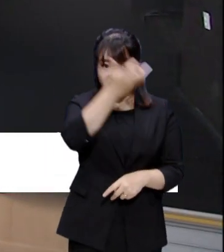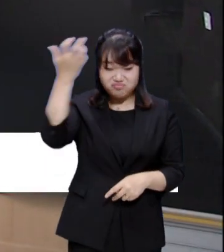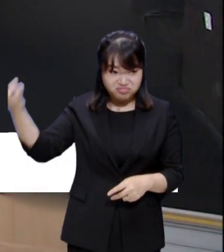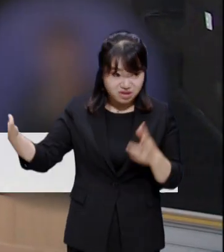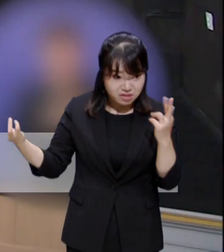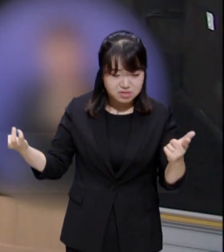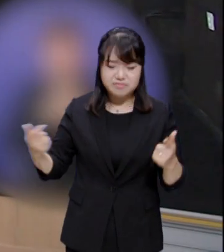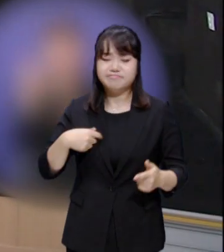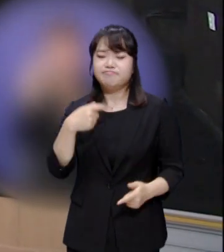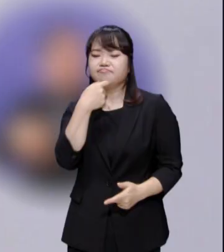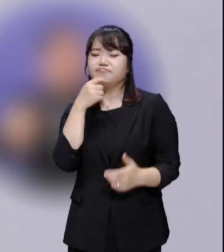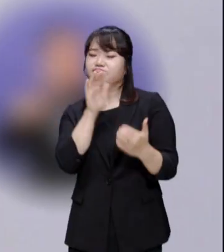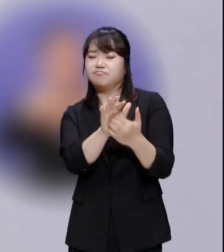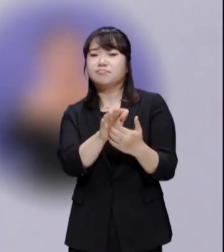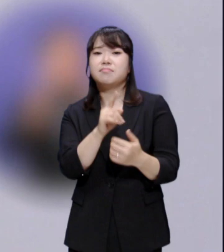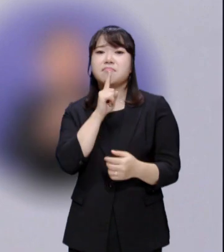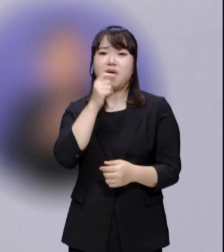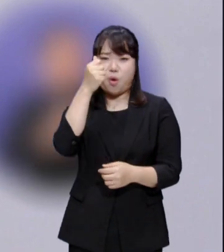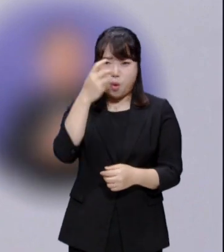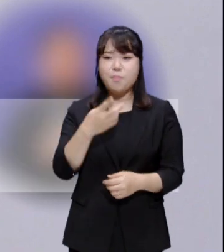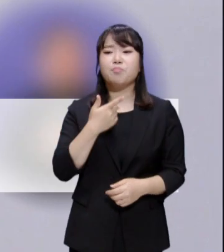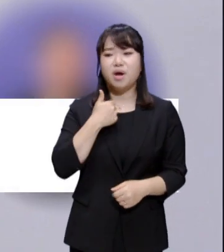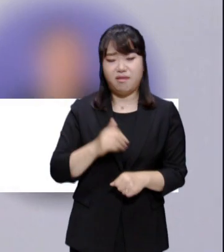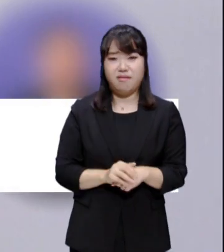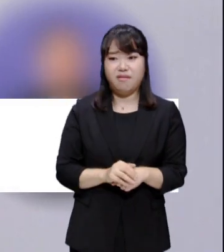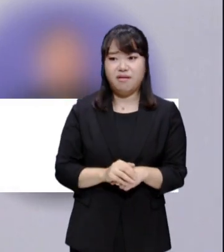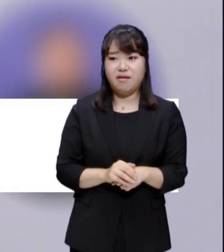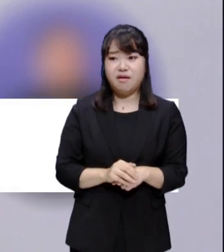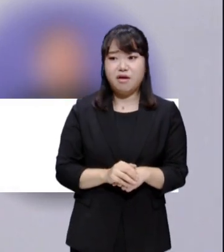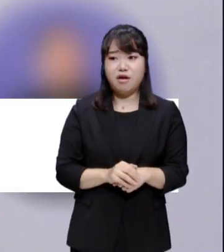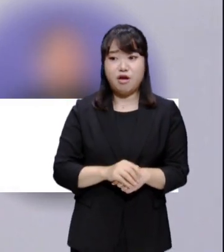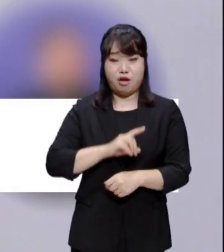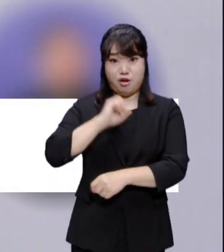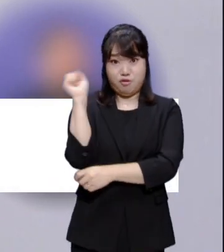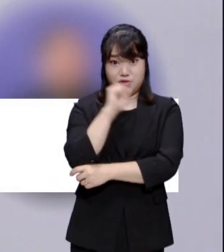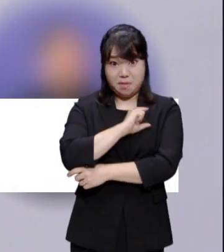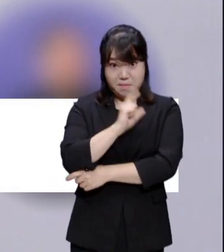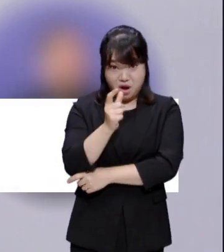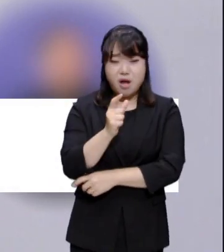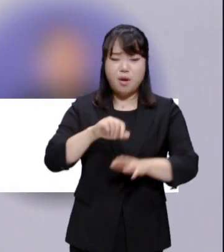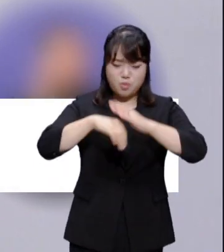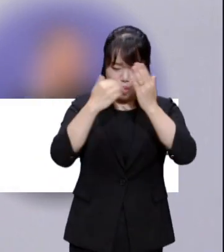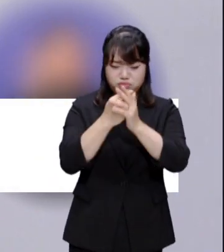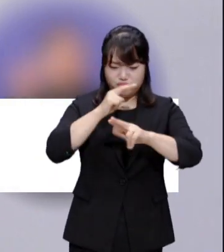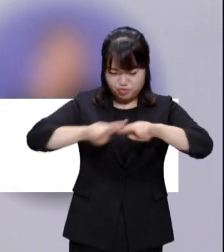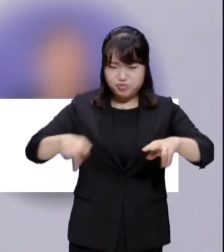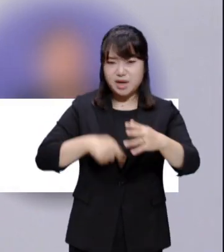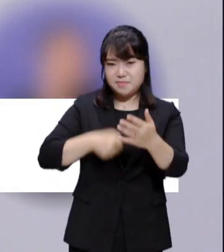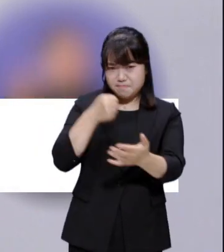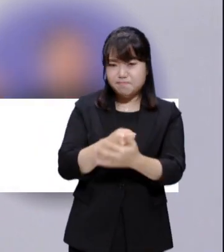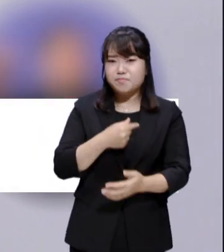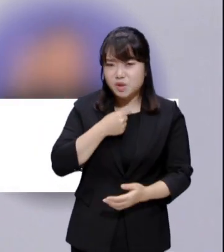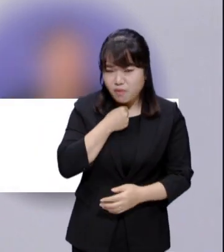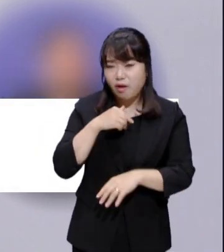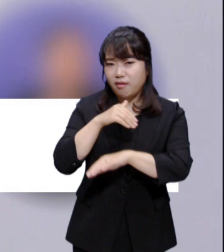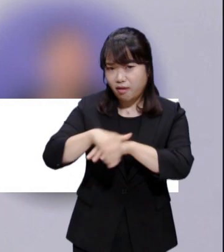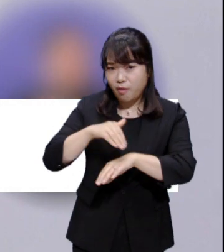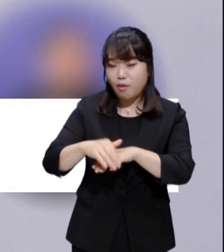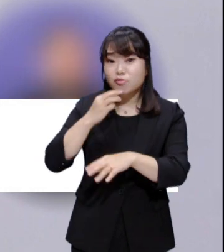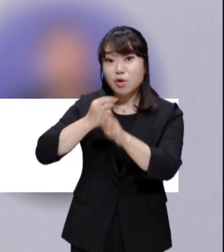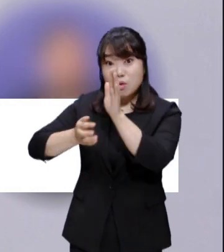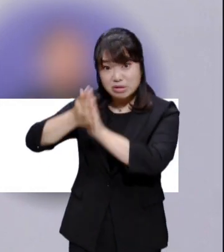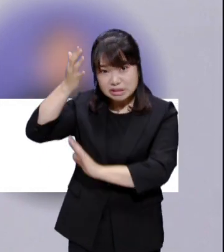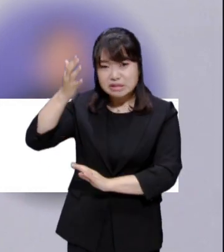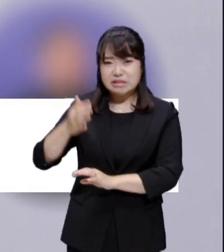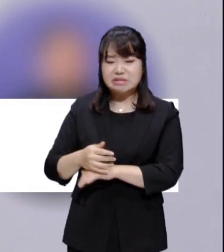강하게 주장해왔습니다. 장암동 도봉면허 시험장 이전을 전면 취소하겠습니다. 서울시의